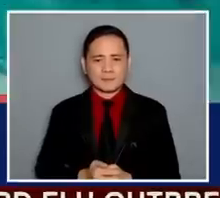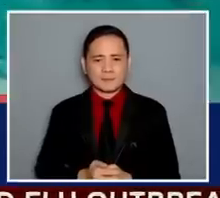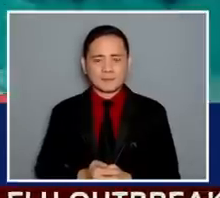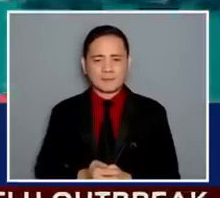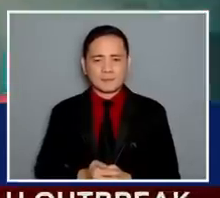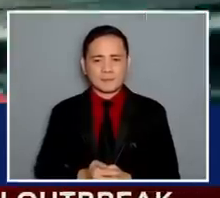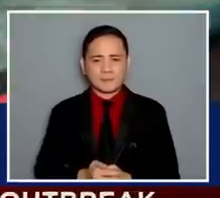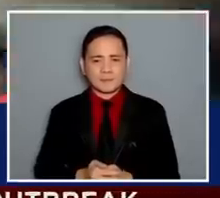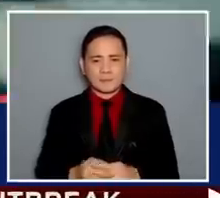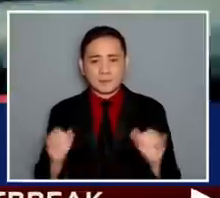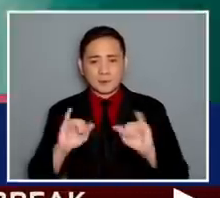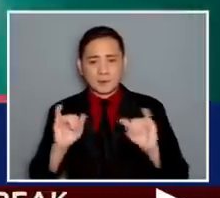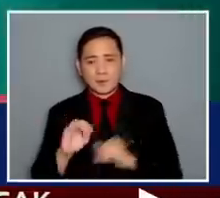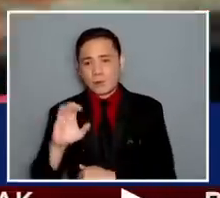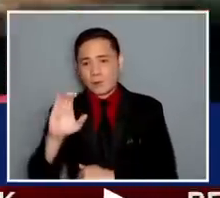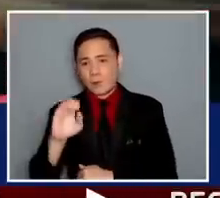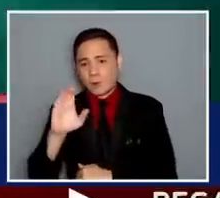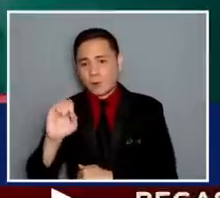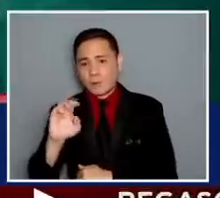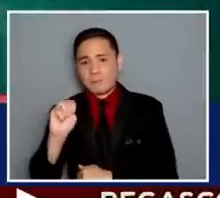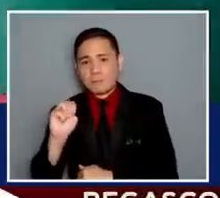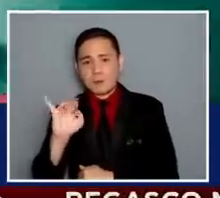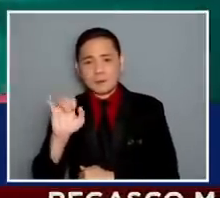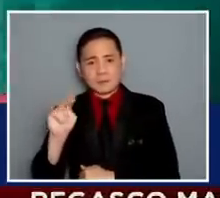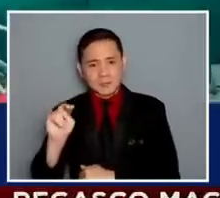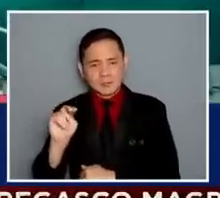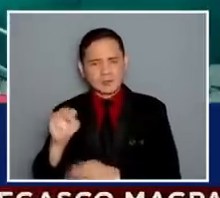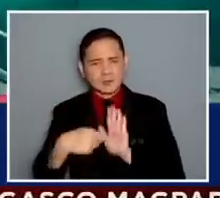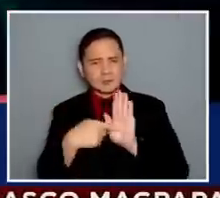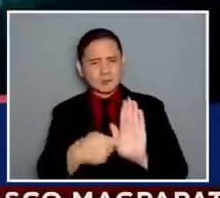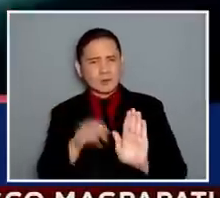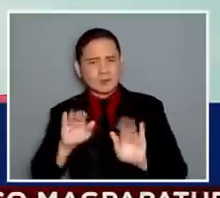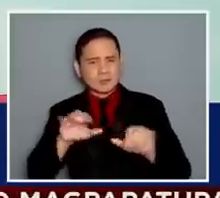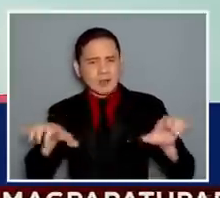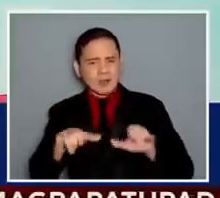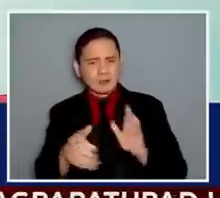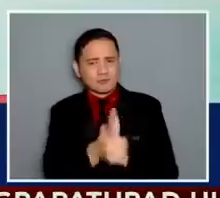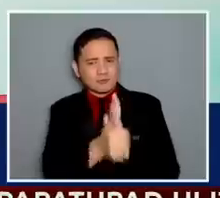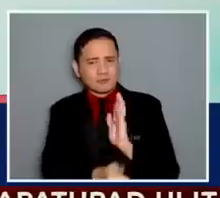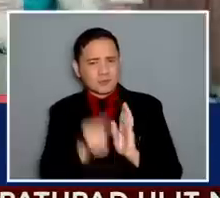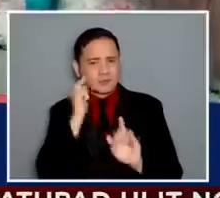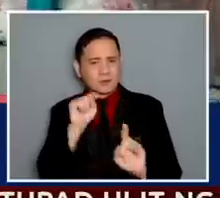Ipinamalas ng bidang si Coco Martin ang kanyang gilas sa aksyon sa primetime television.